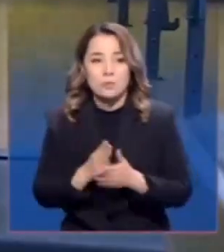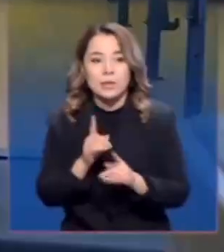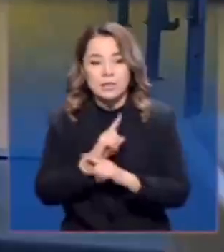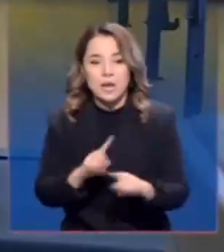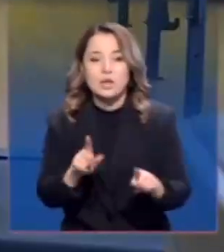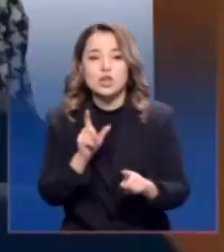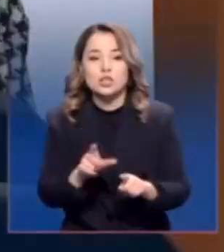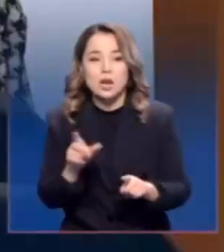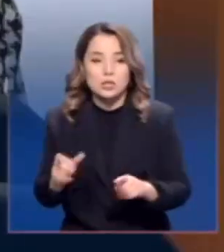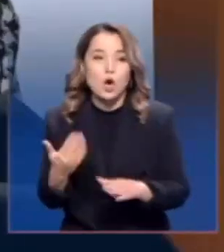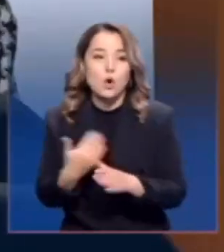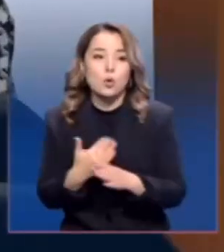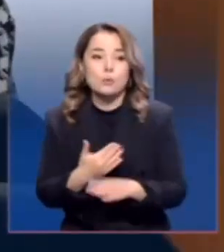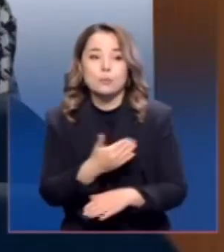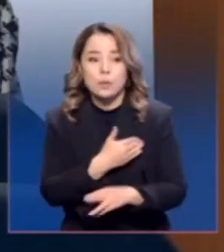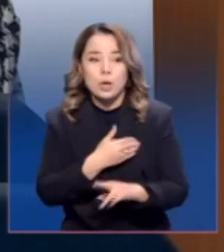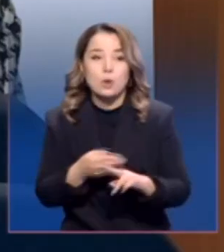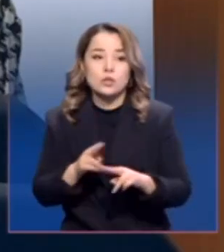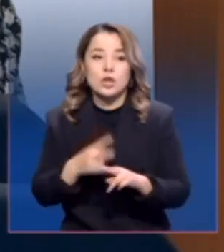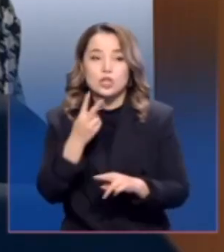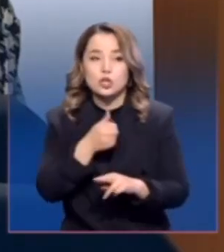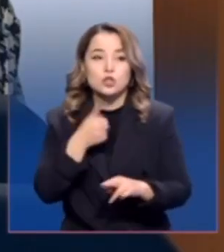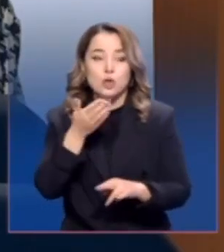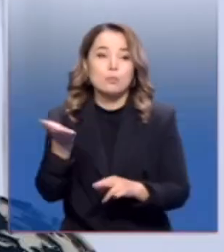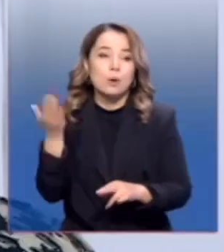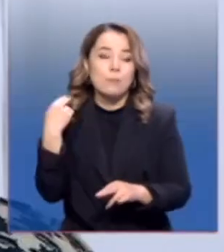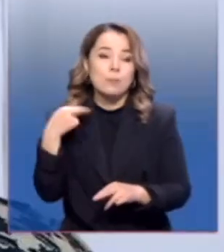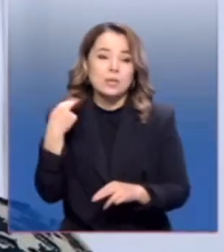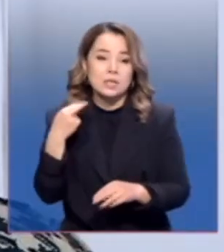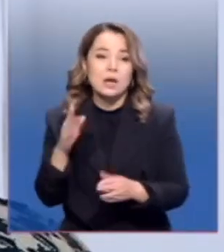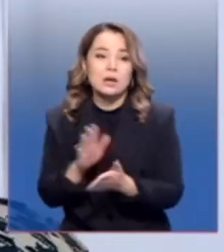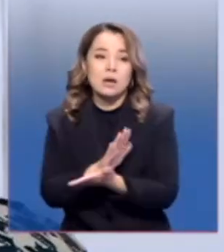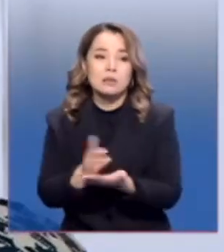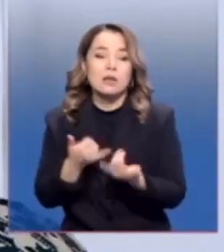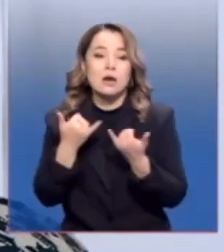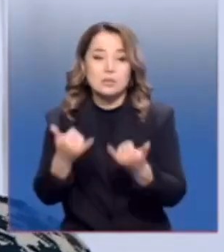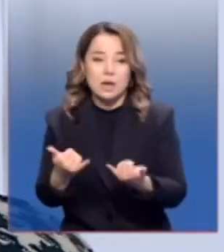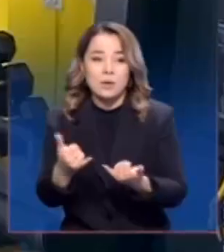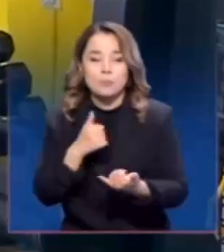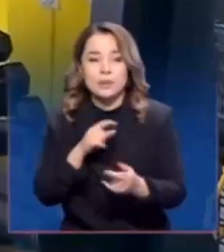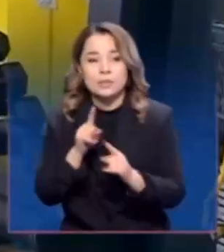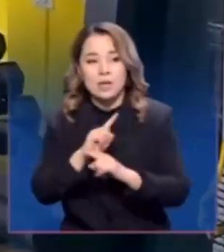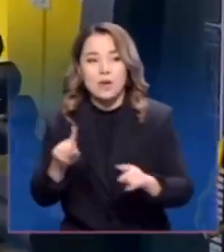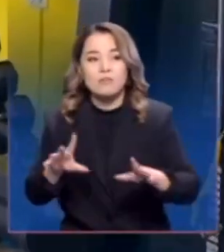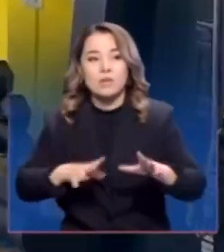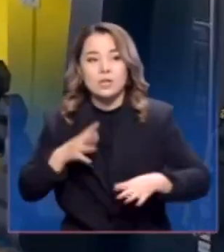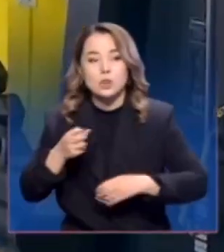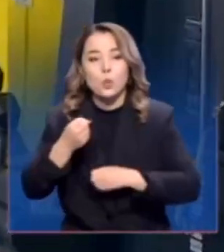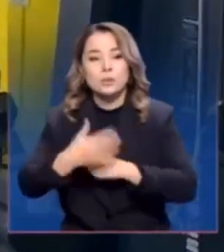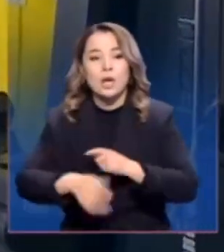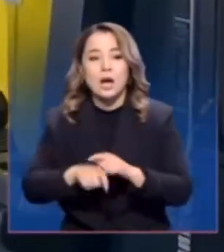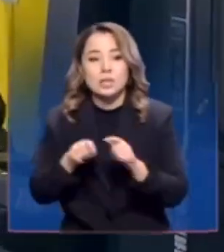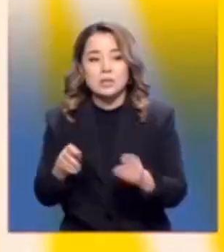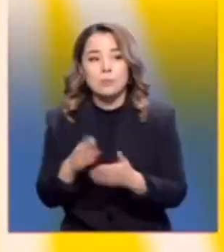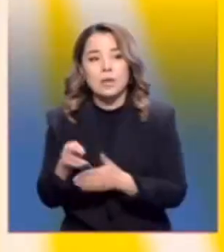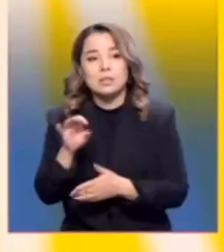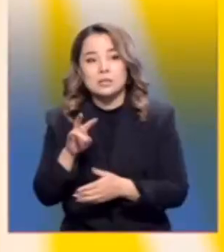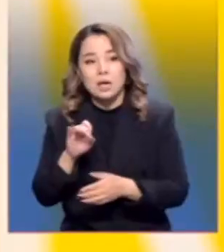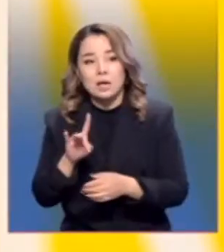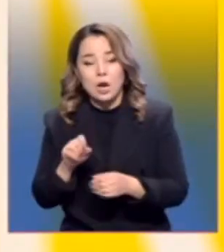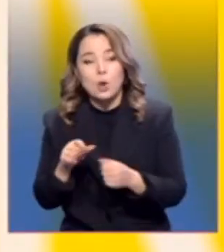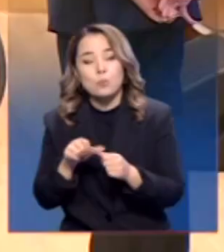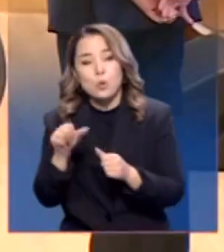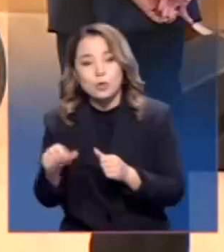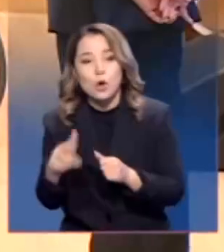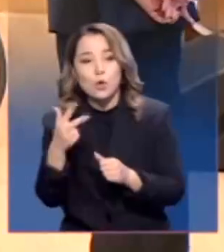ерекше жандарға көмектесу үшін осыдан 2 жыл бұрын президенттік грантты жеңіп алып, инклюзивті фитнес орталығын ашқан. Динарадан бөлек тағы